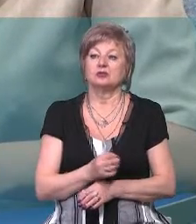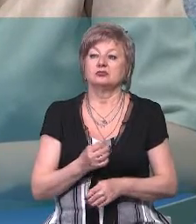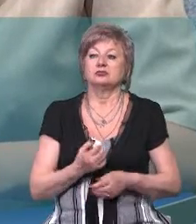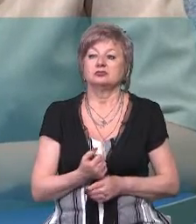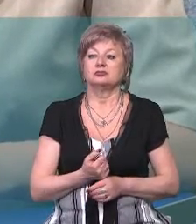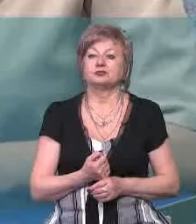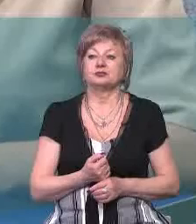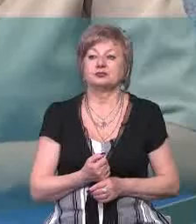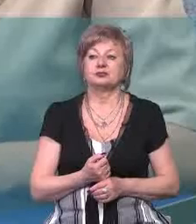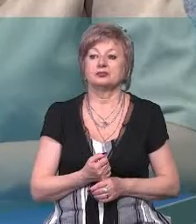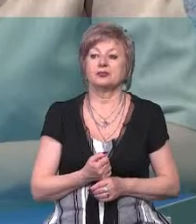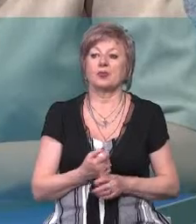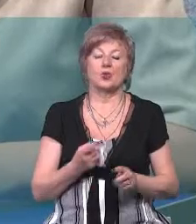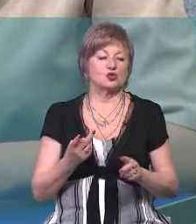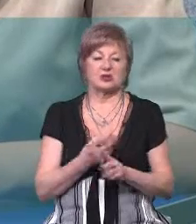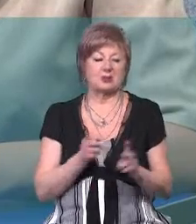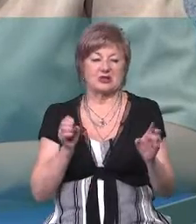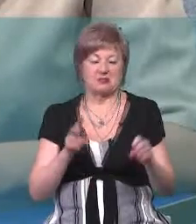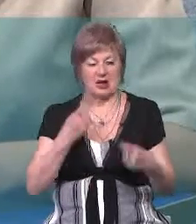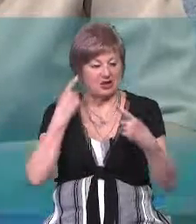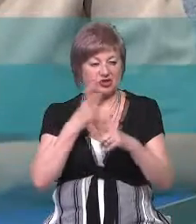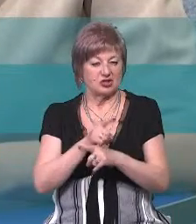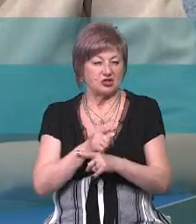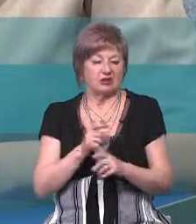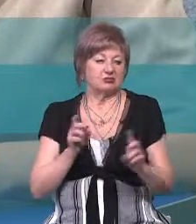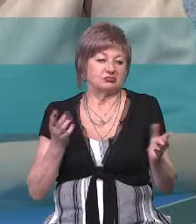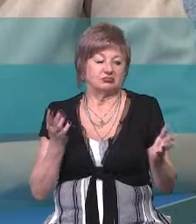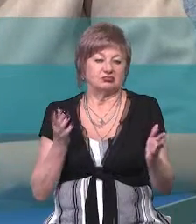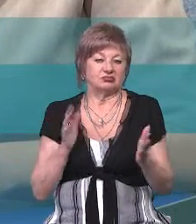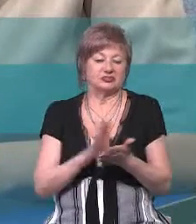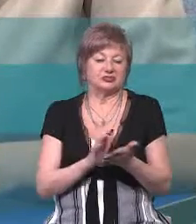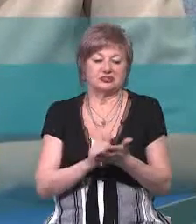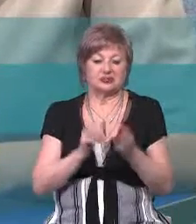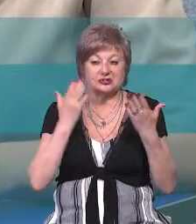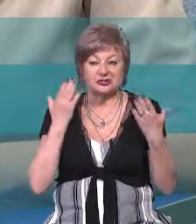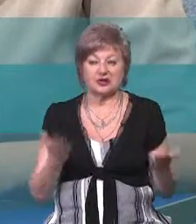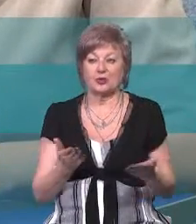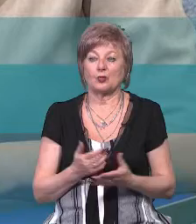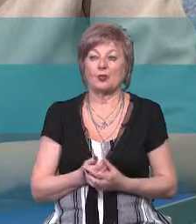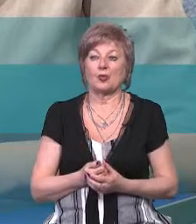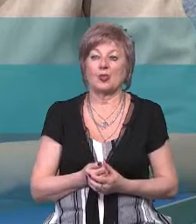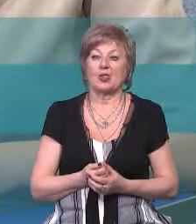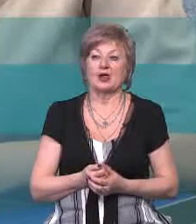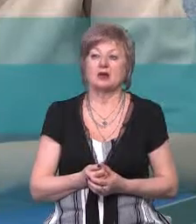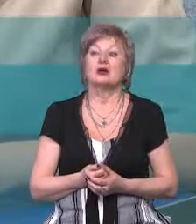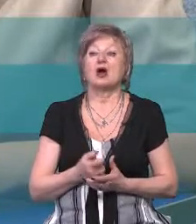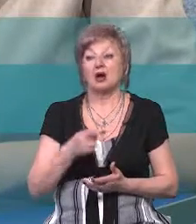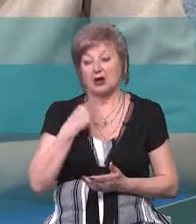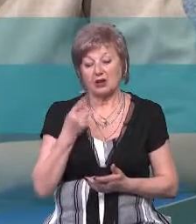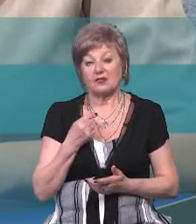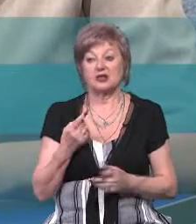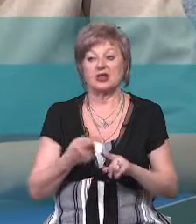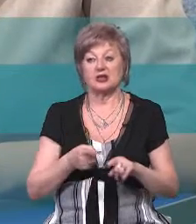з безпеки чи щось таке, інженер, якось, я не пам'ятаю, представився. І він каже, що